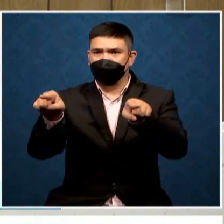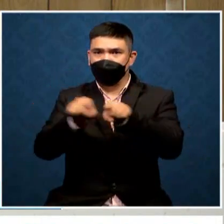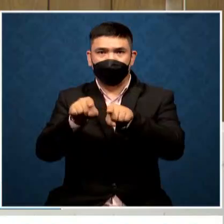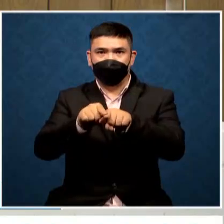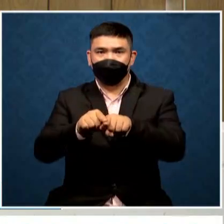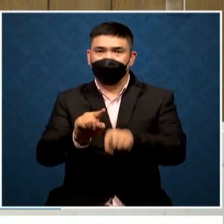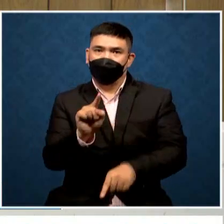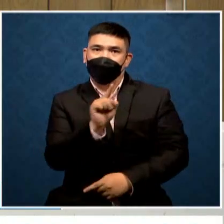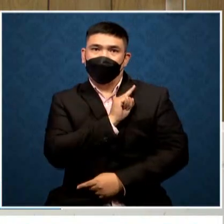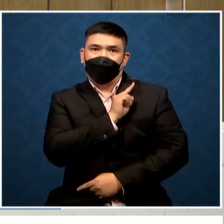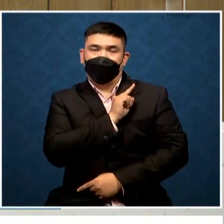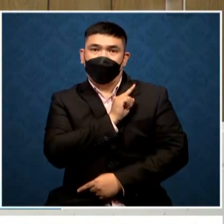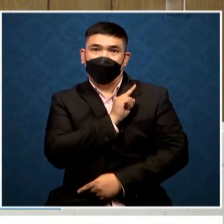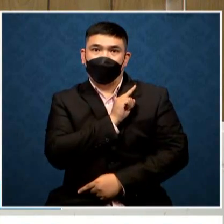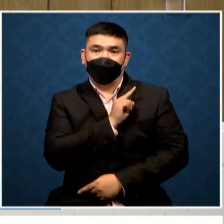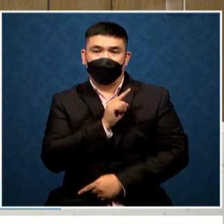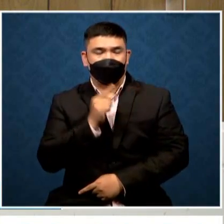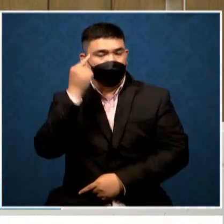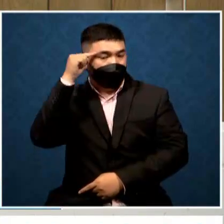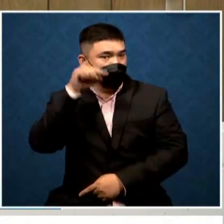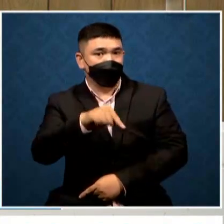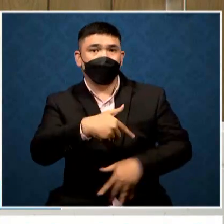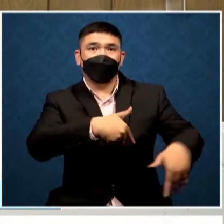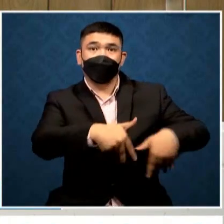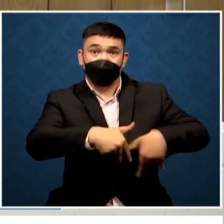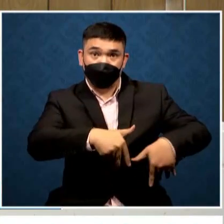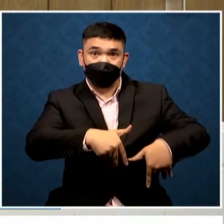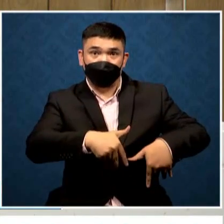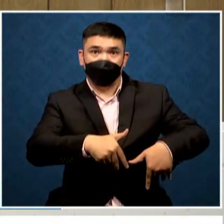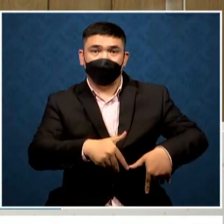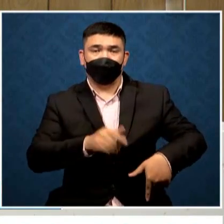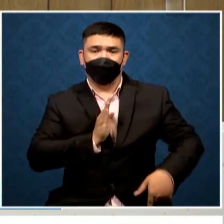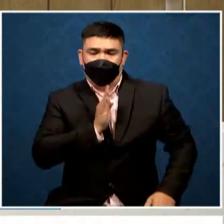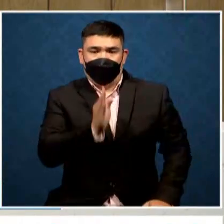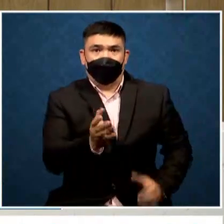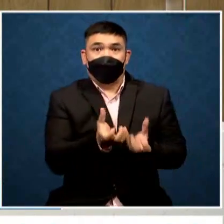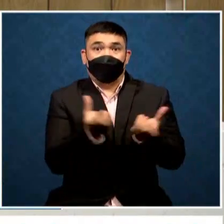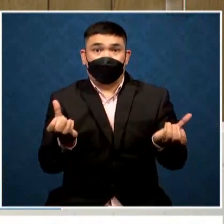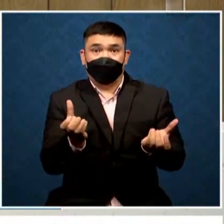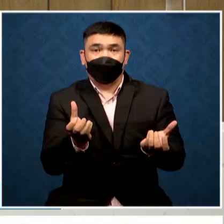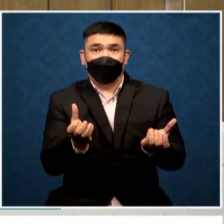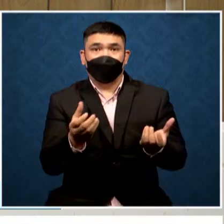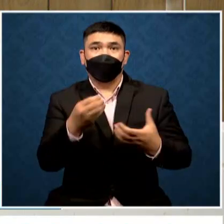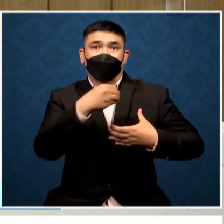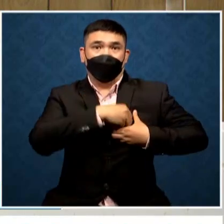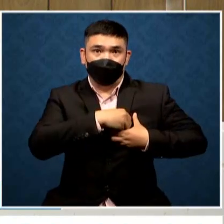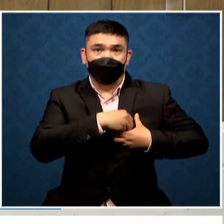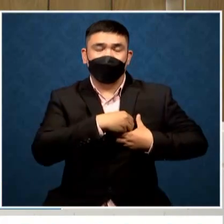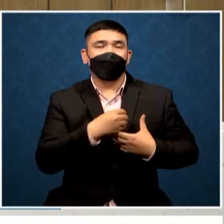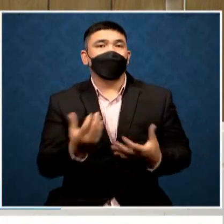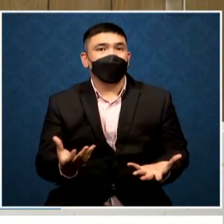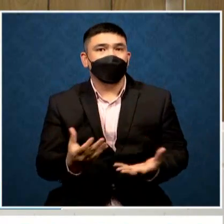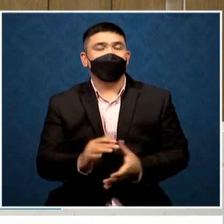หน้าที่โดยยึดประชาชนเป็นหลักและทำตามหลักธรรมาภิบาลอันนี้เป็นสูตรที่ผมสั่งซึ่งผมคิดว่